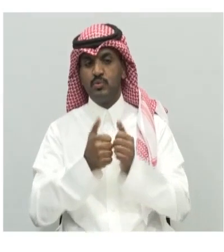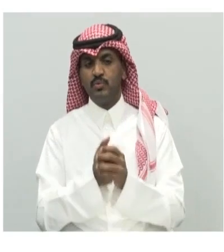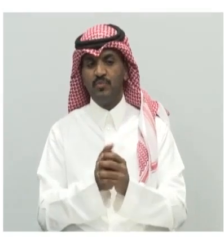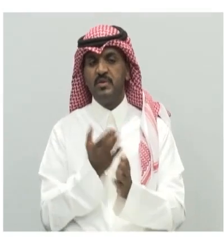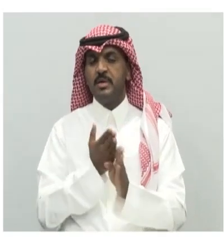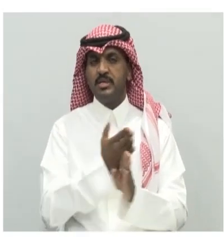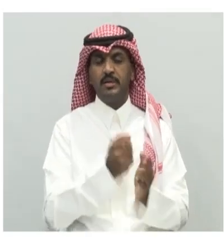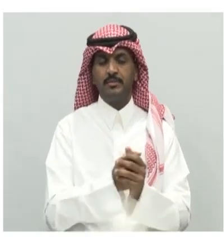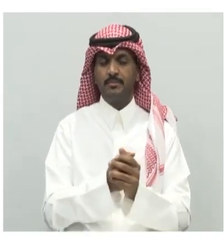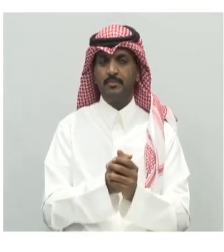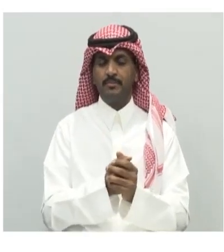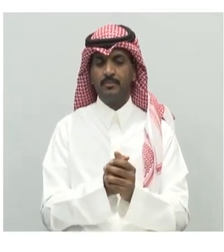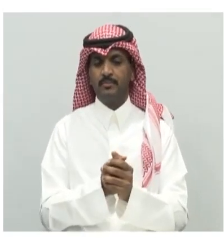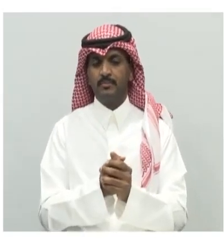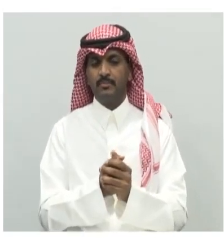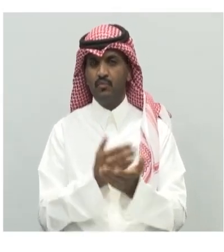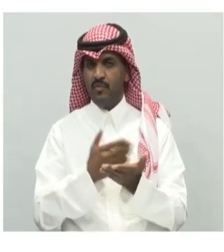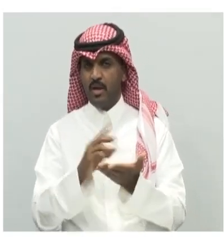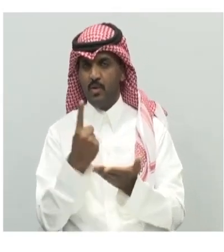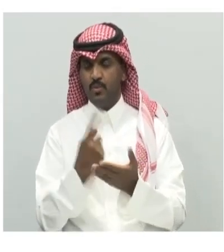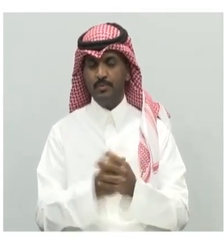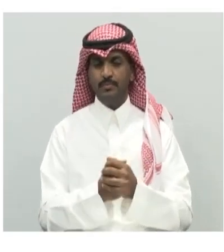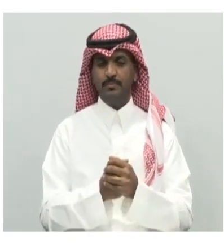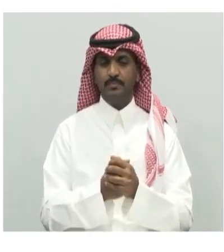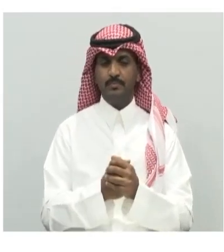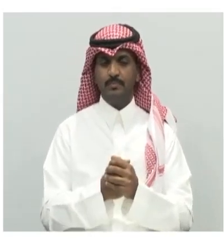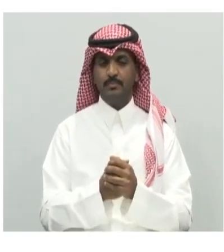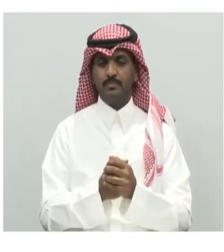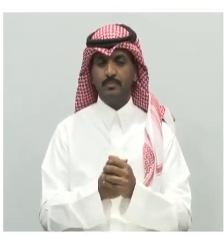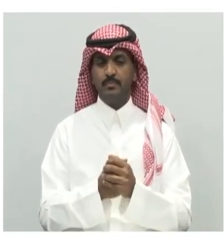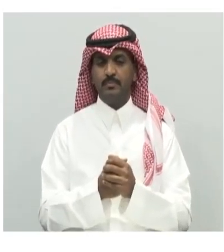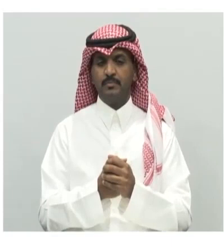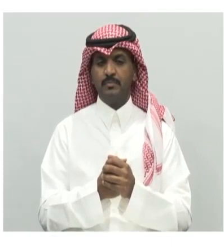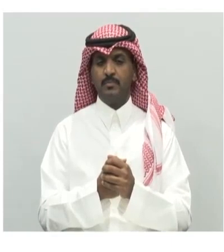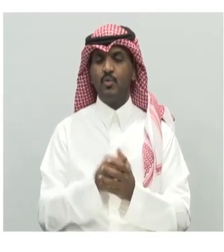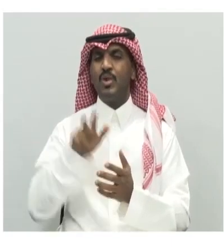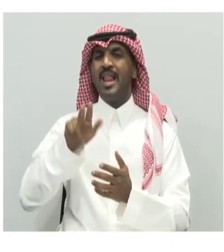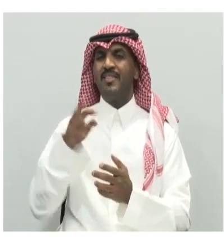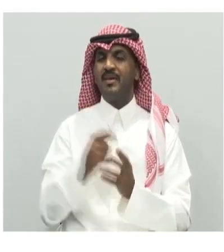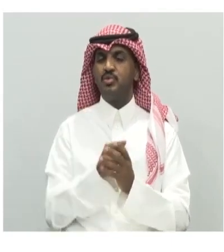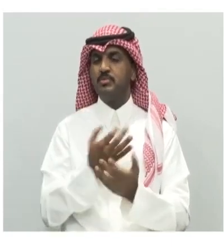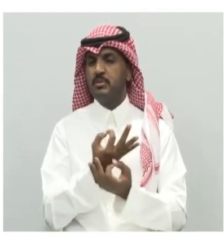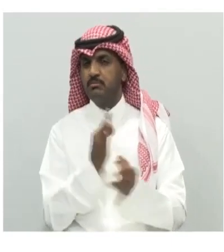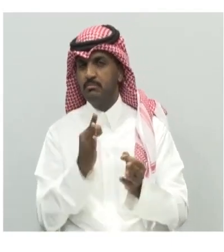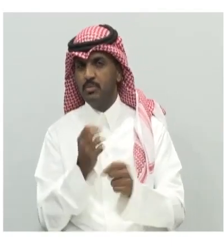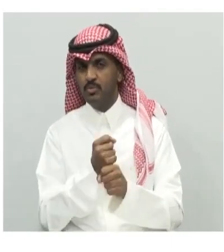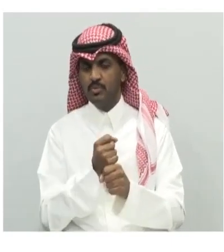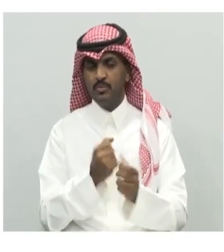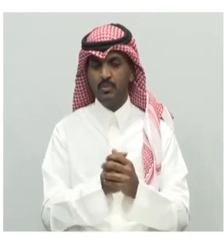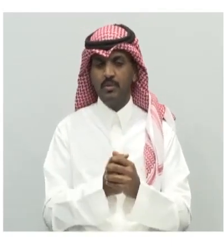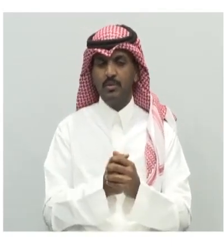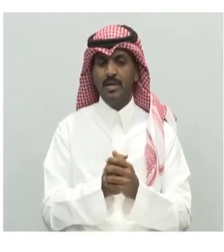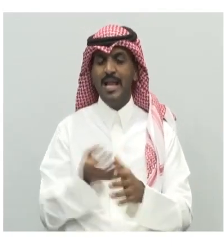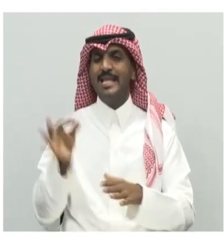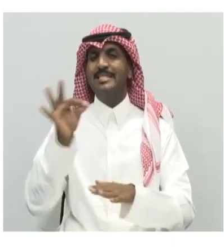مجالات نكمل الفراغ الاول احسنتم الحضاره هي جميع ما ينجزه الانسان